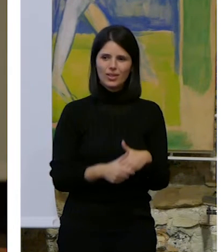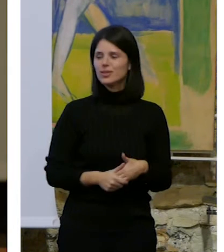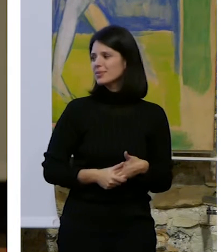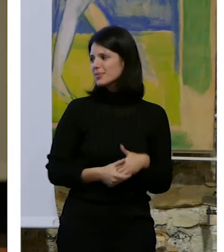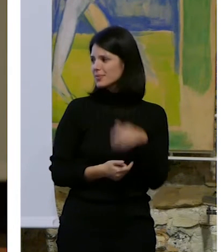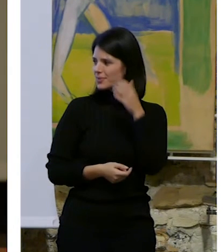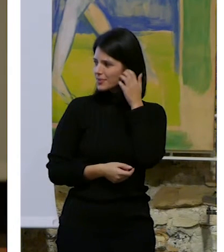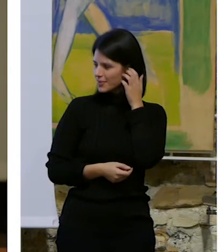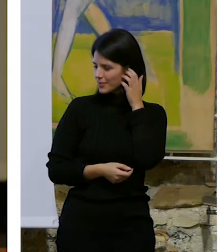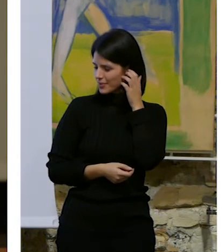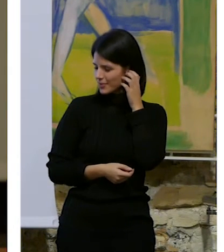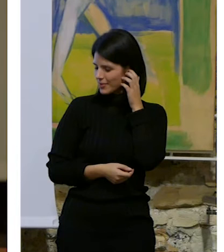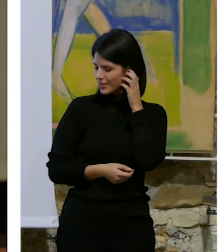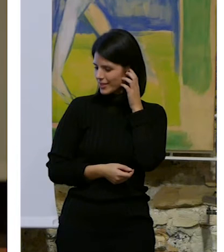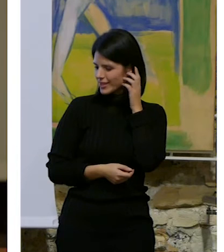comunque